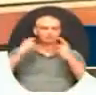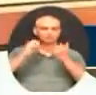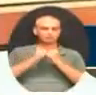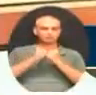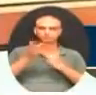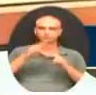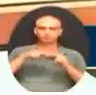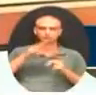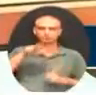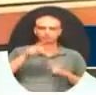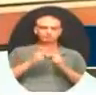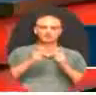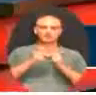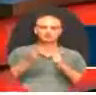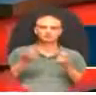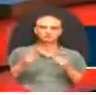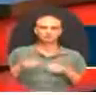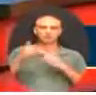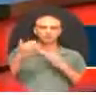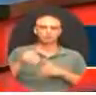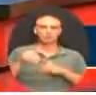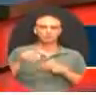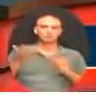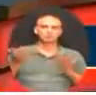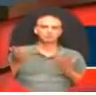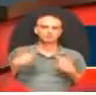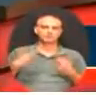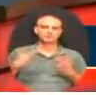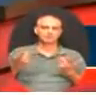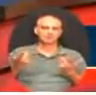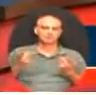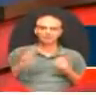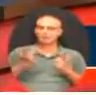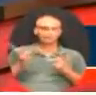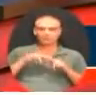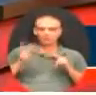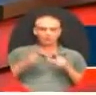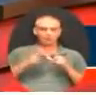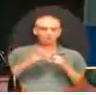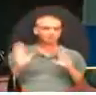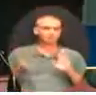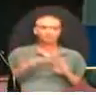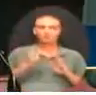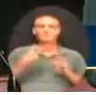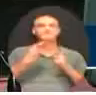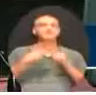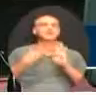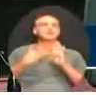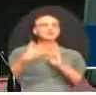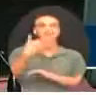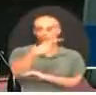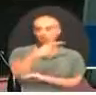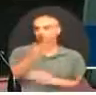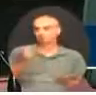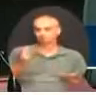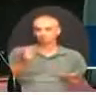והספורט לעניין הזה שאחרי 3,000 כרטיסים סגרו את המחירה? לאן הלכו שאר הכרטיסים? תראי, קודם כל, הוועדה לביקורת המדינה,